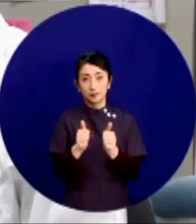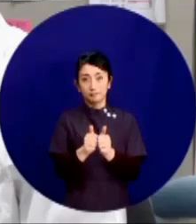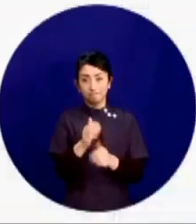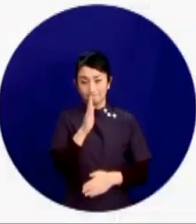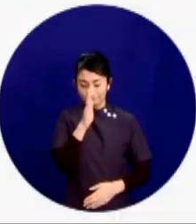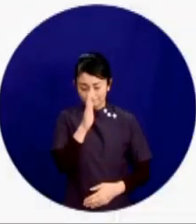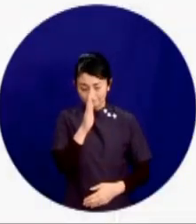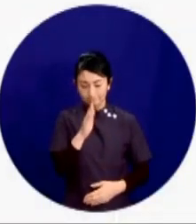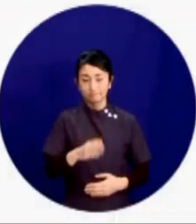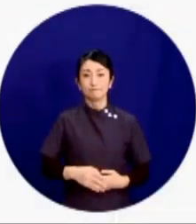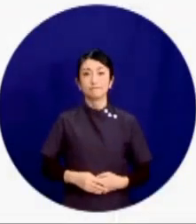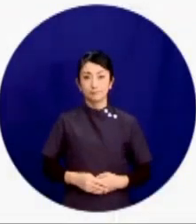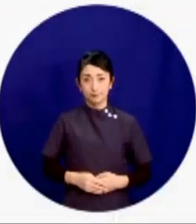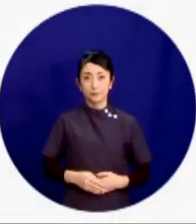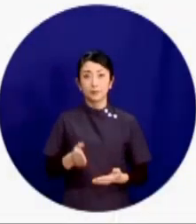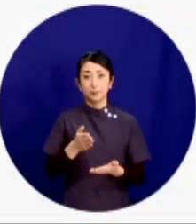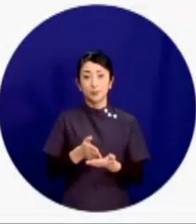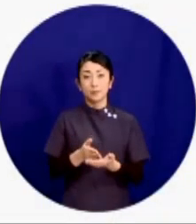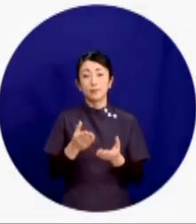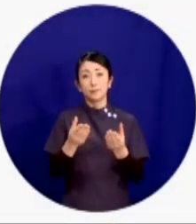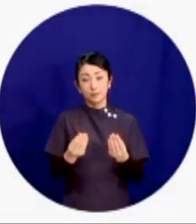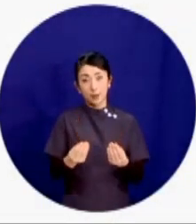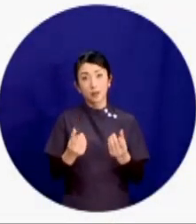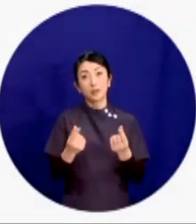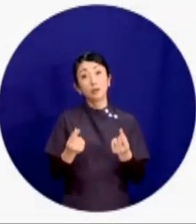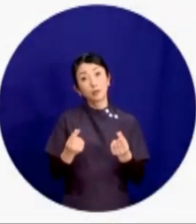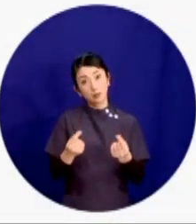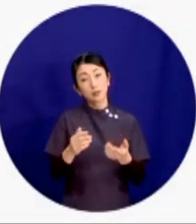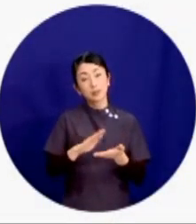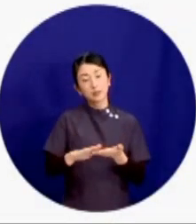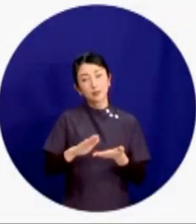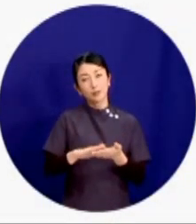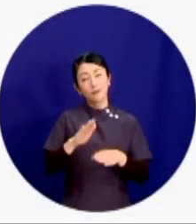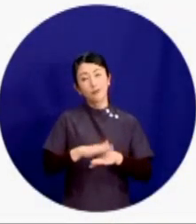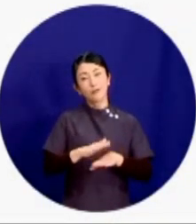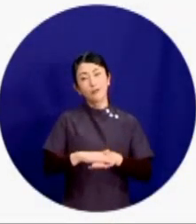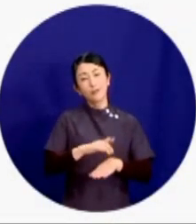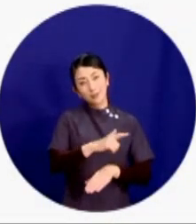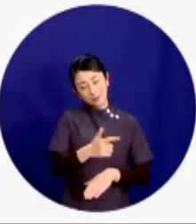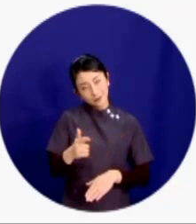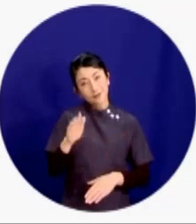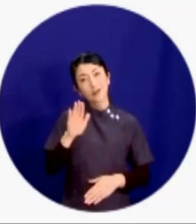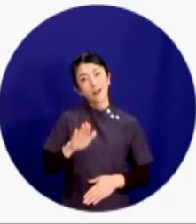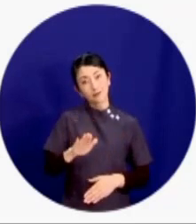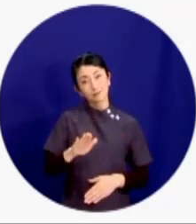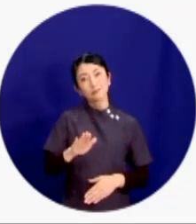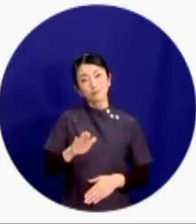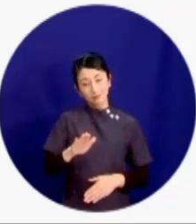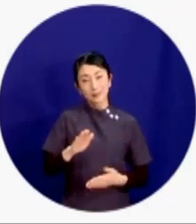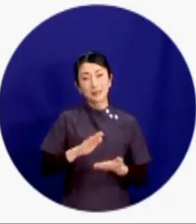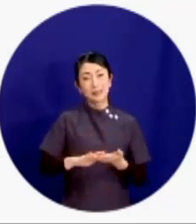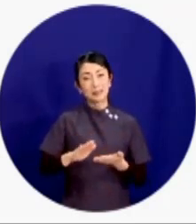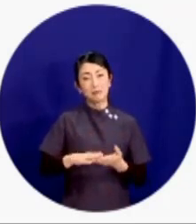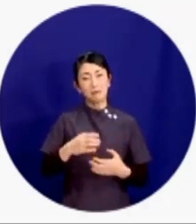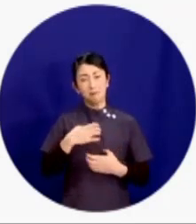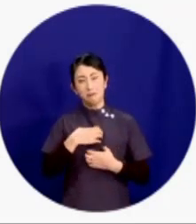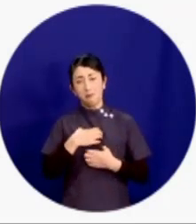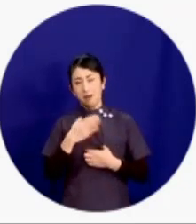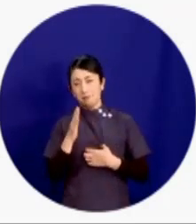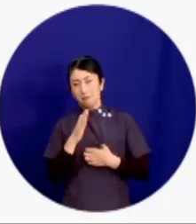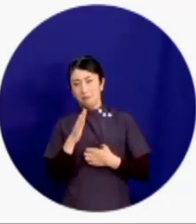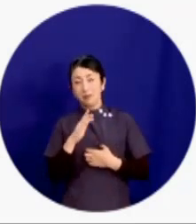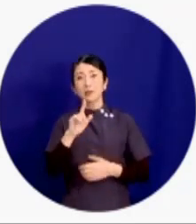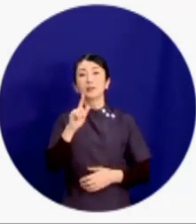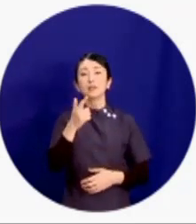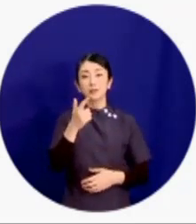います。今までお示ししたように治療方法はございます。治療に対して恐れずに向き